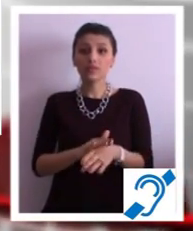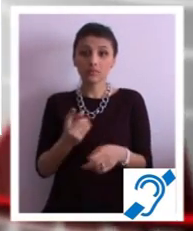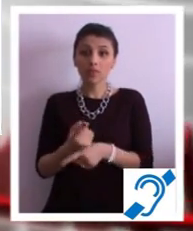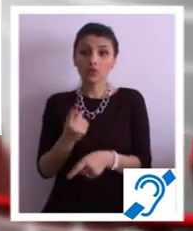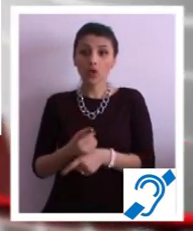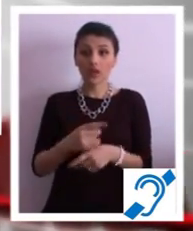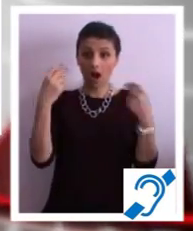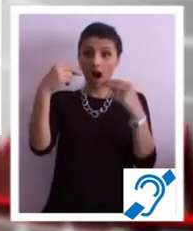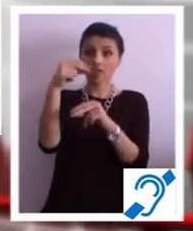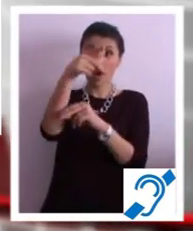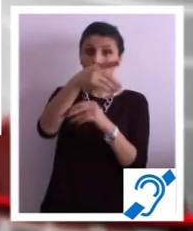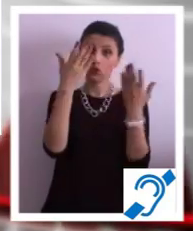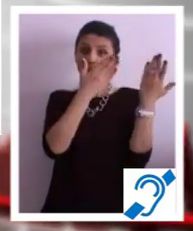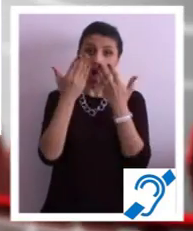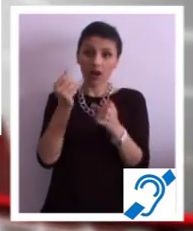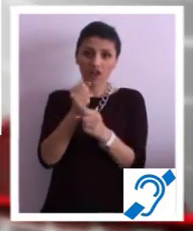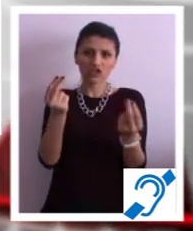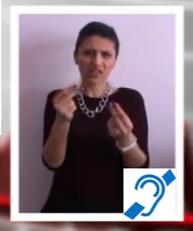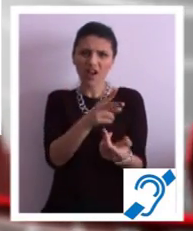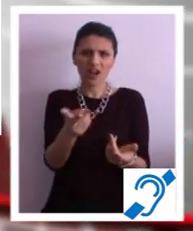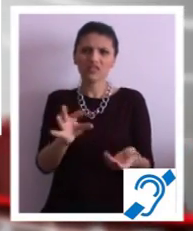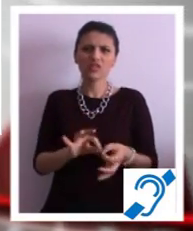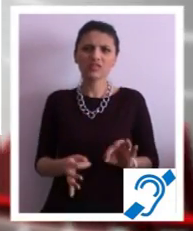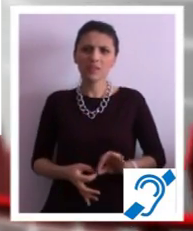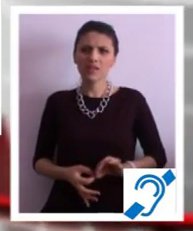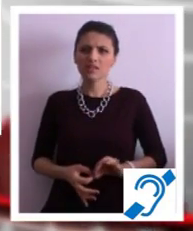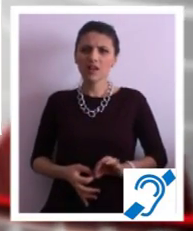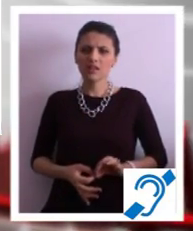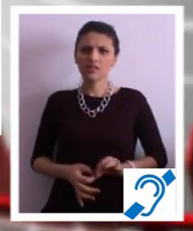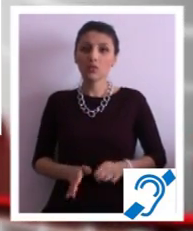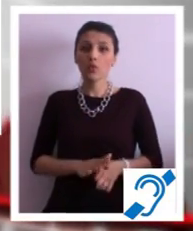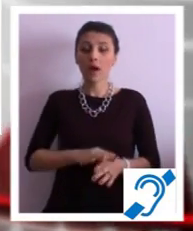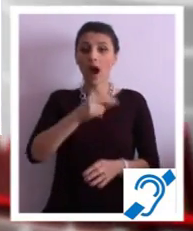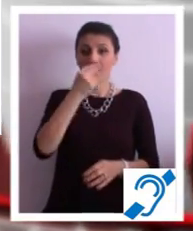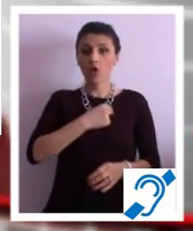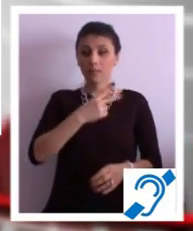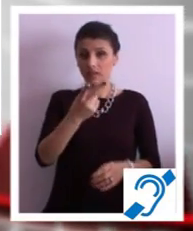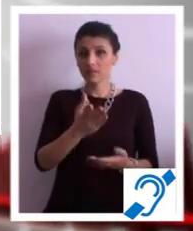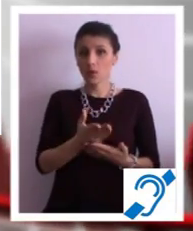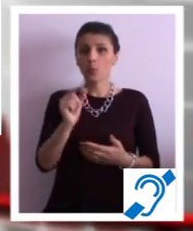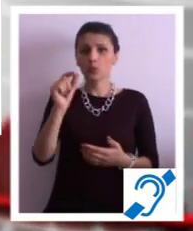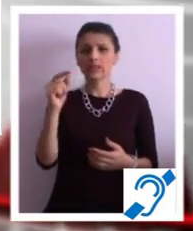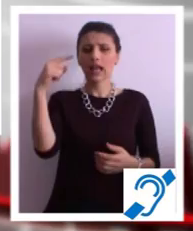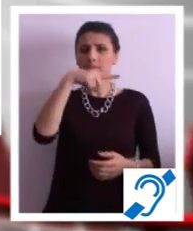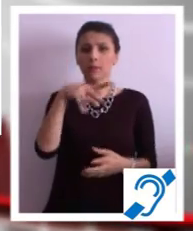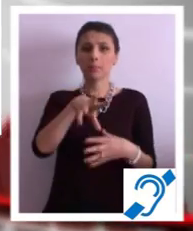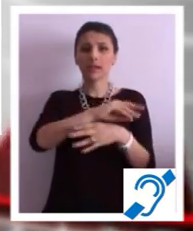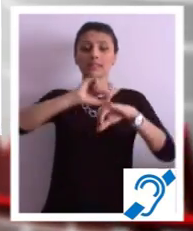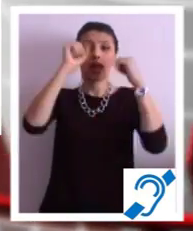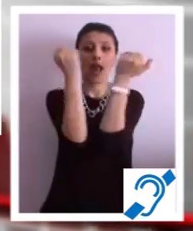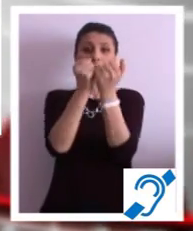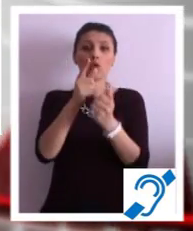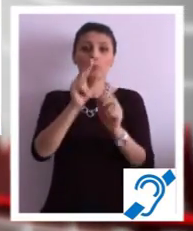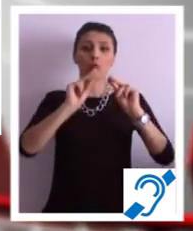în curtea școlii. În afara școlii, dar în curtea școlii. Dar n-a fost, dar cum mi-a vorbit, v-a spus? Puțin a lipsit ca părinții să se ia la bătaie